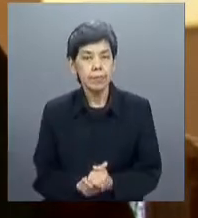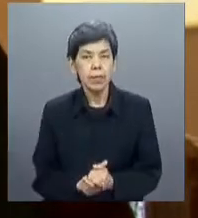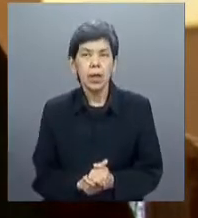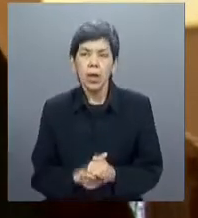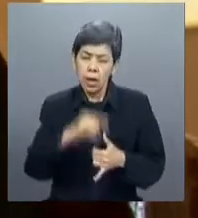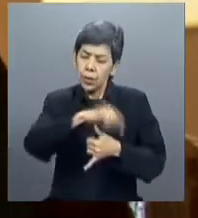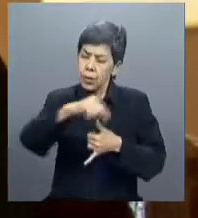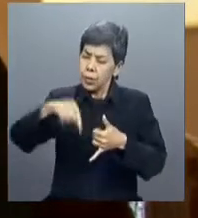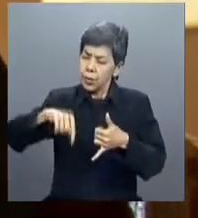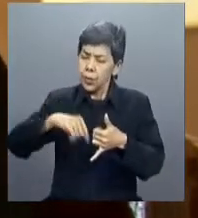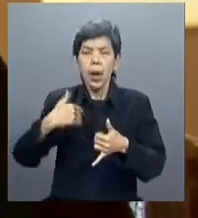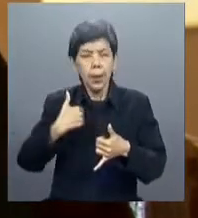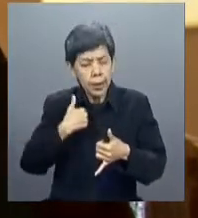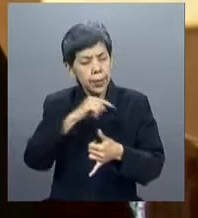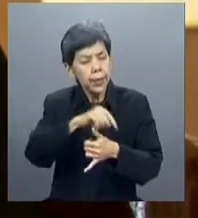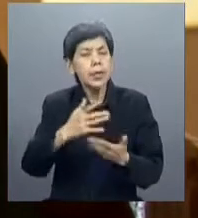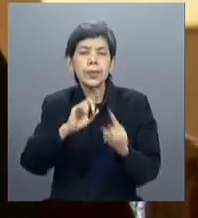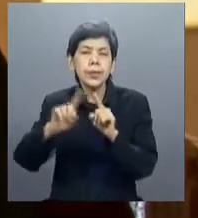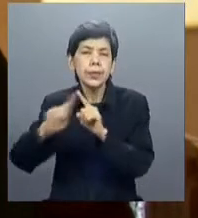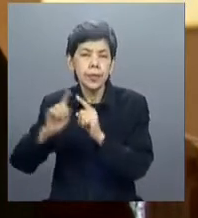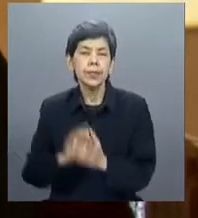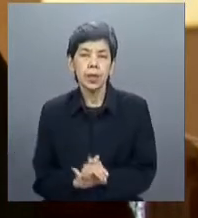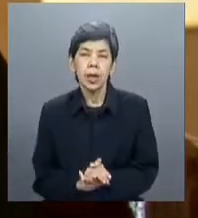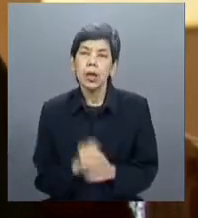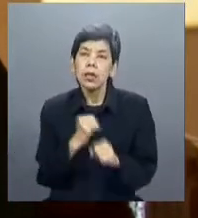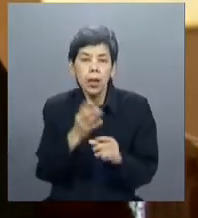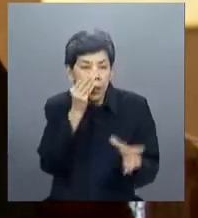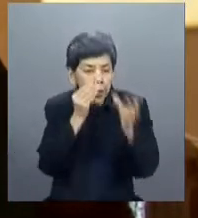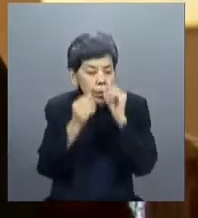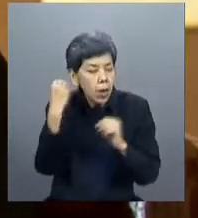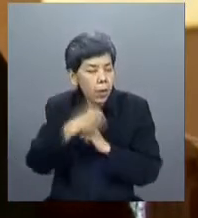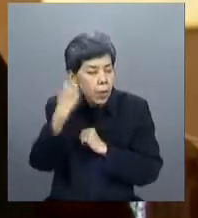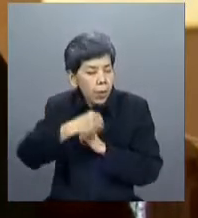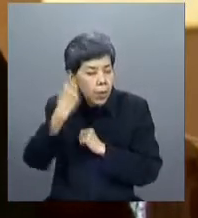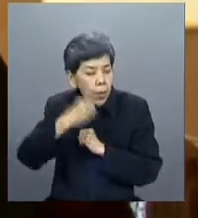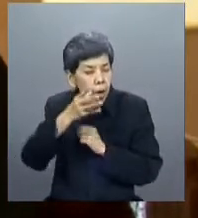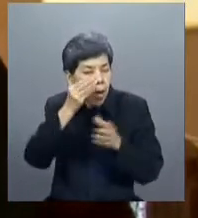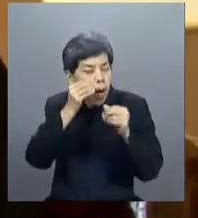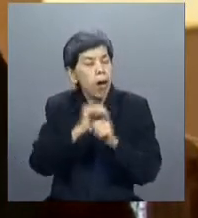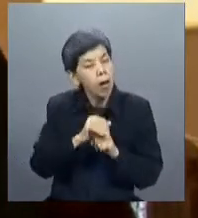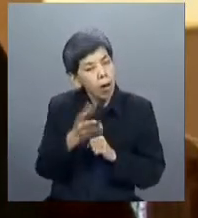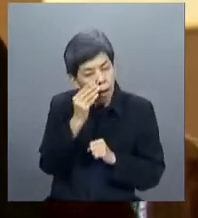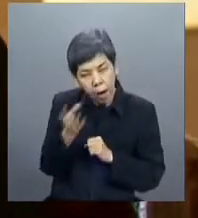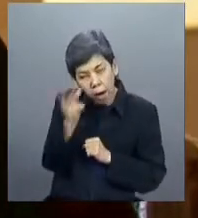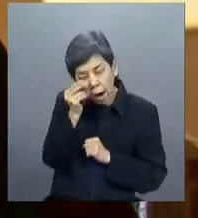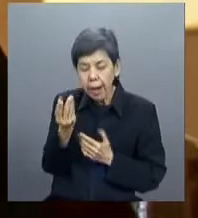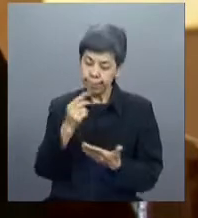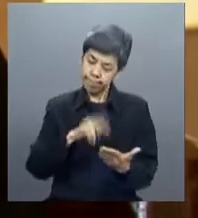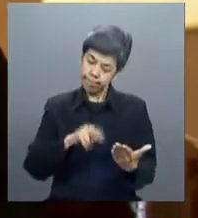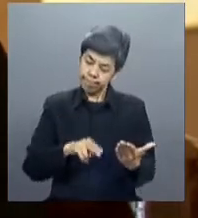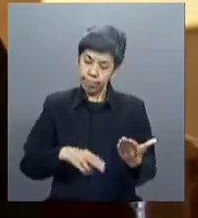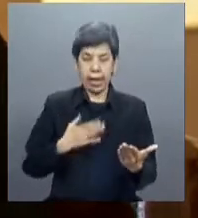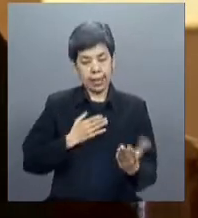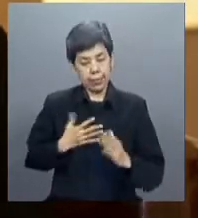รอบๆตัวทั้งเล็กๆน้อยๆอะไรเงี้ยค่ะเป็นข้อมูลสะสมเรื่อยๆแล้วเราก็เอาตรงส่วนนั้นนะคะมาเป็นแรงบันดาลใจใน